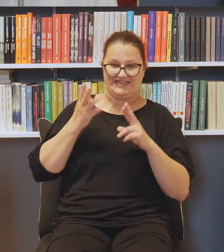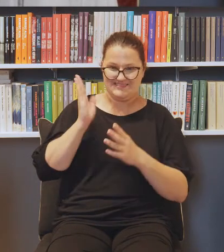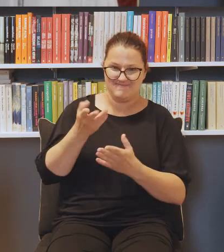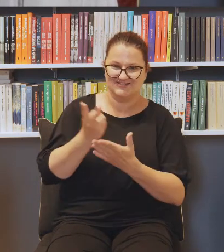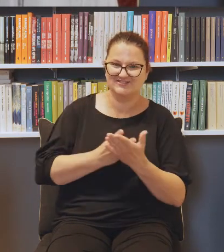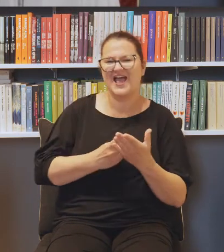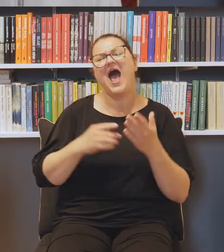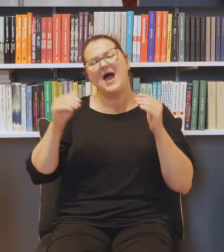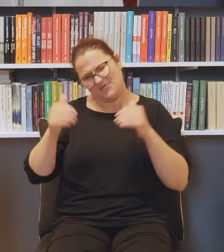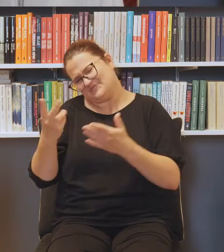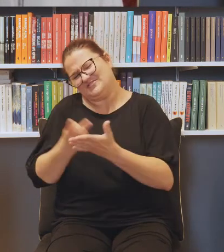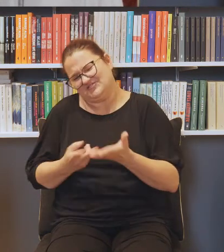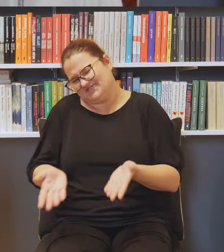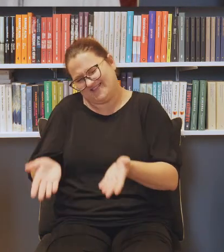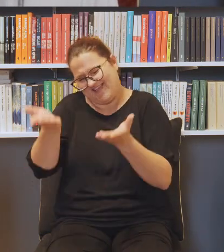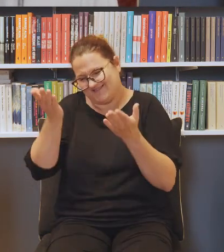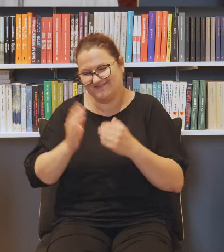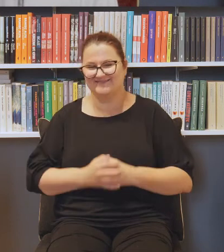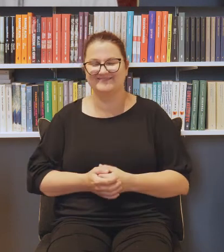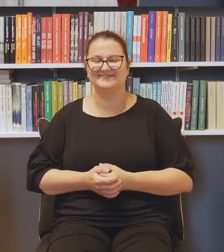przeczyta. A może przeczyta, no.